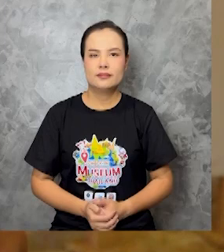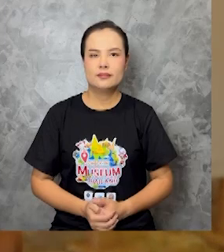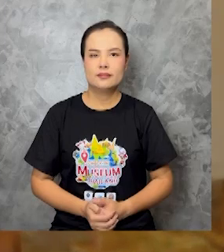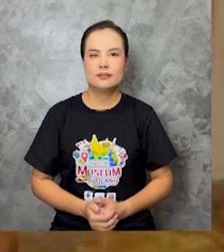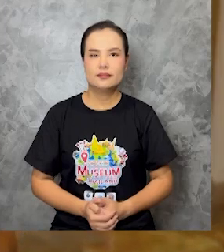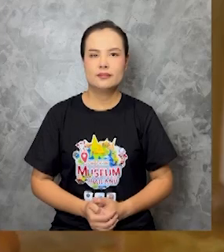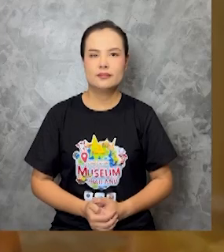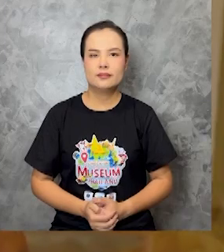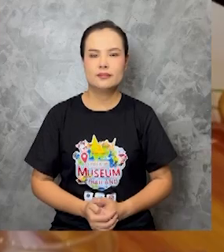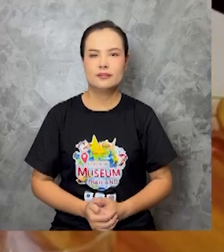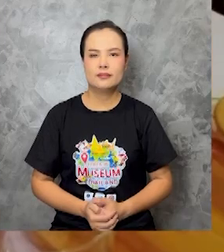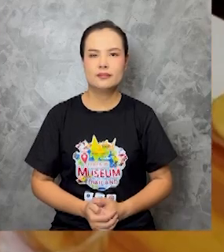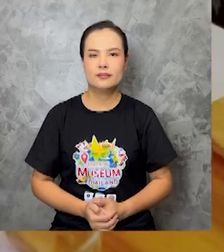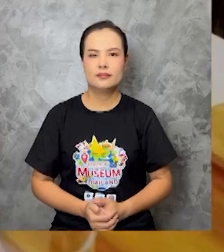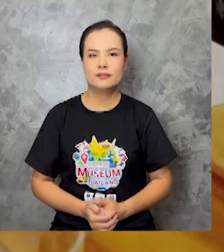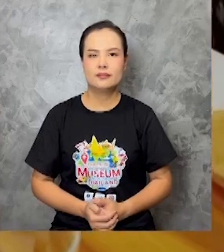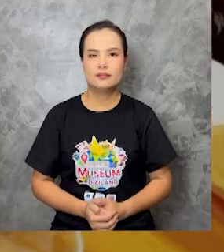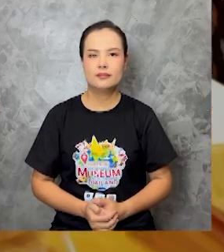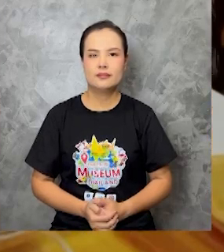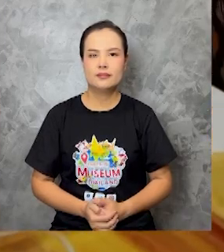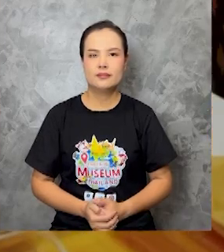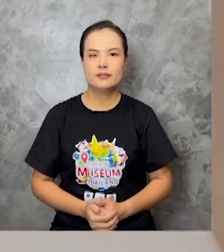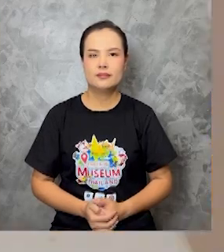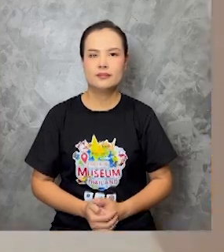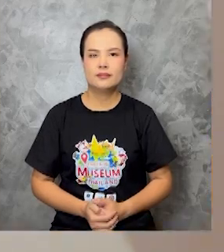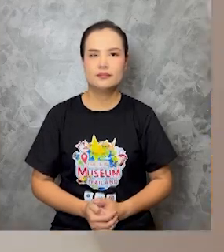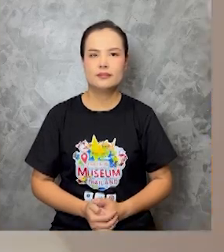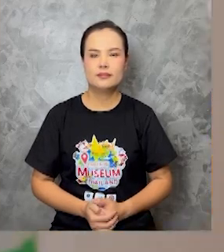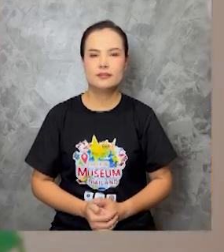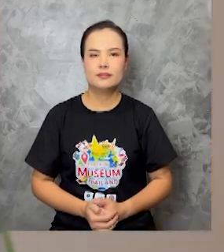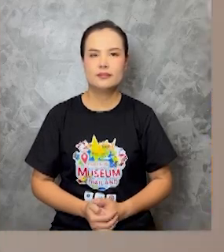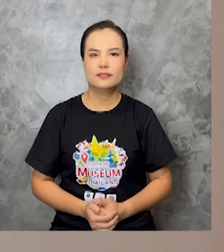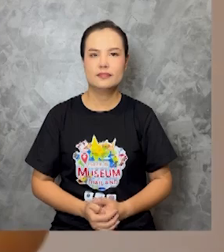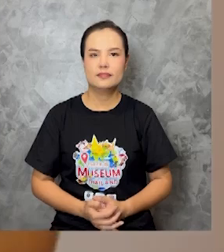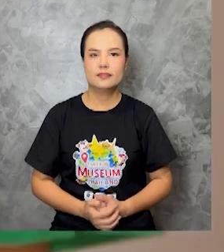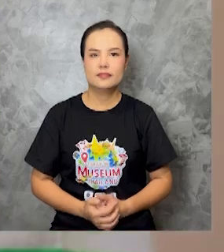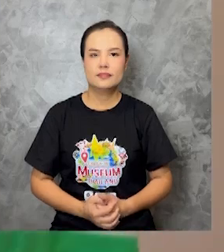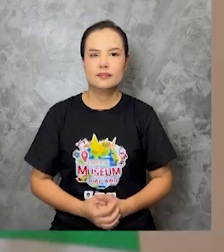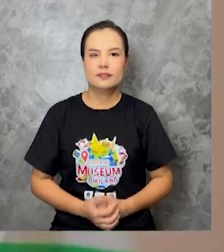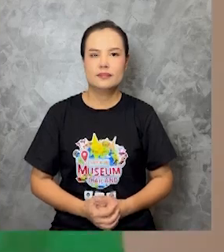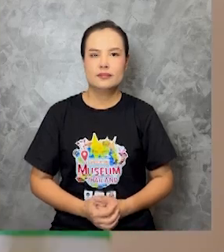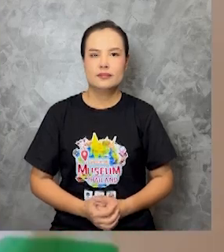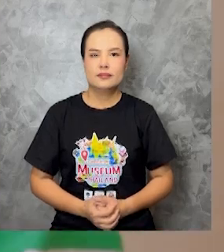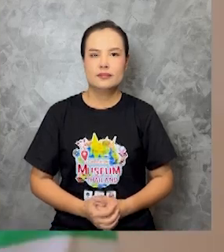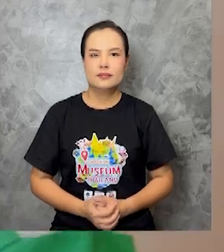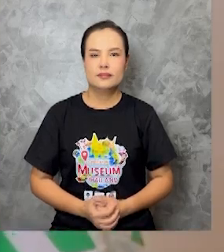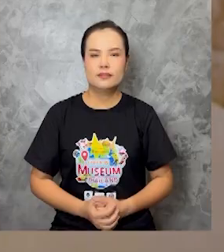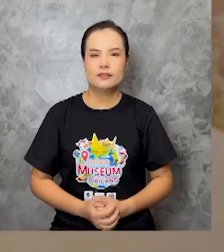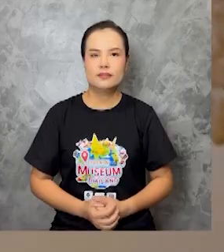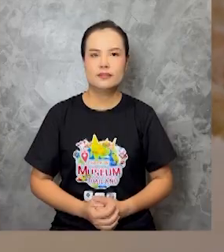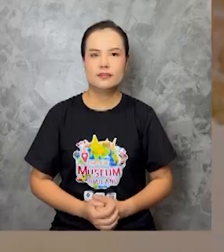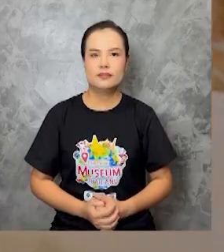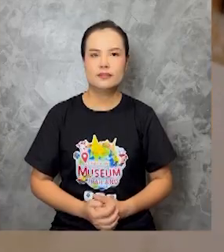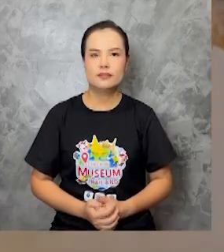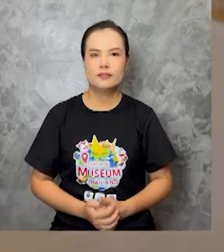หวแรงศรัทธาแห่งการเรียนรู้อยู่คู่กับการเดินทางสร้าง